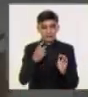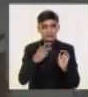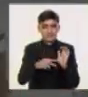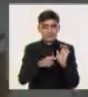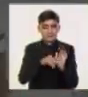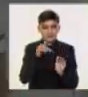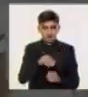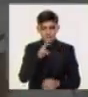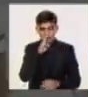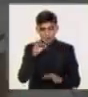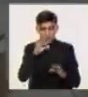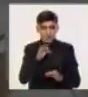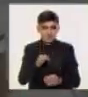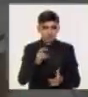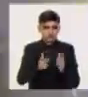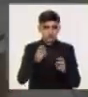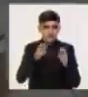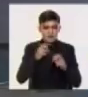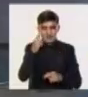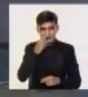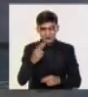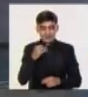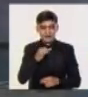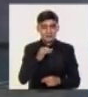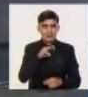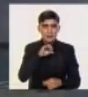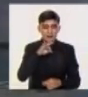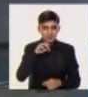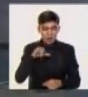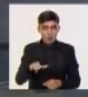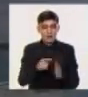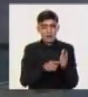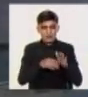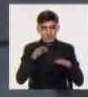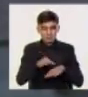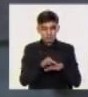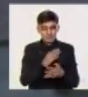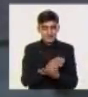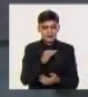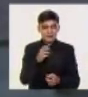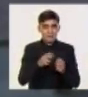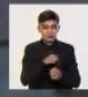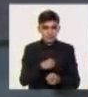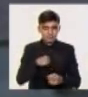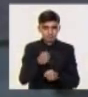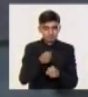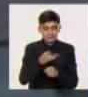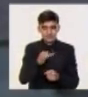тенге. Сырье на завод поставляет из Нур-Султана, Караганды и Темиртау. Рабочие завода сами строят и запускают